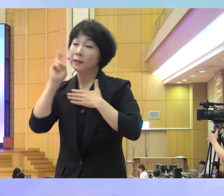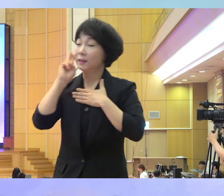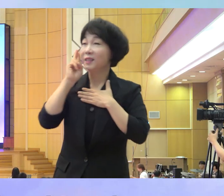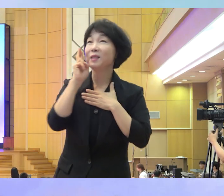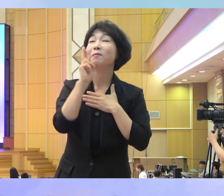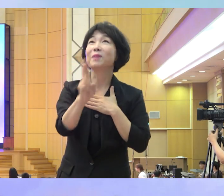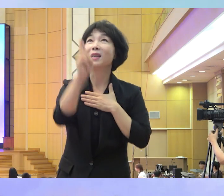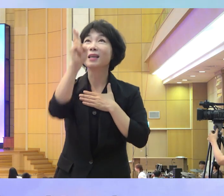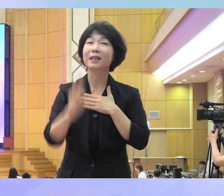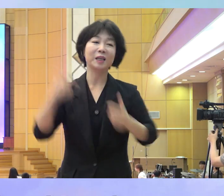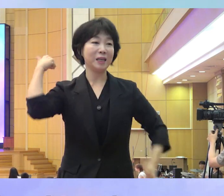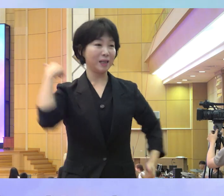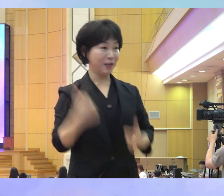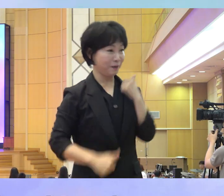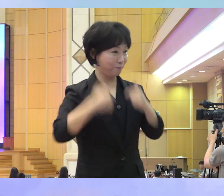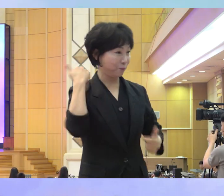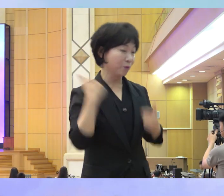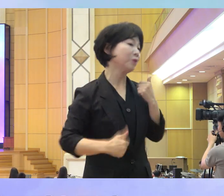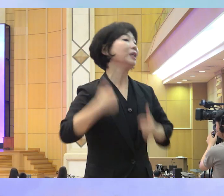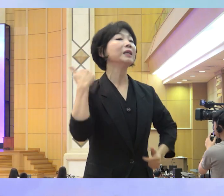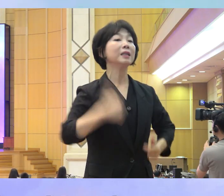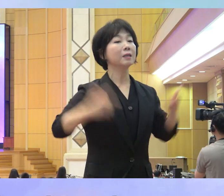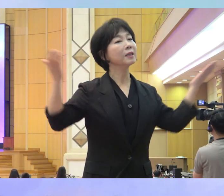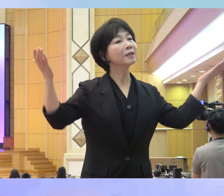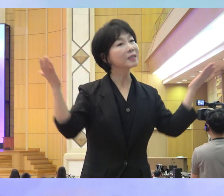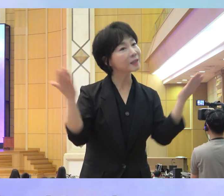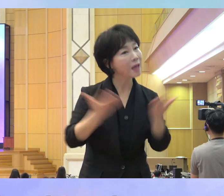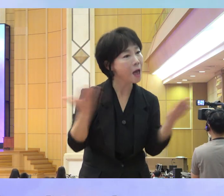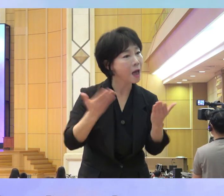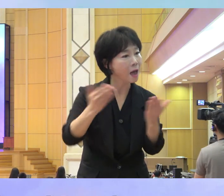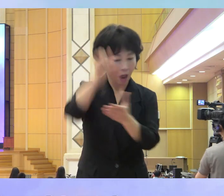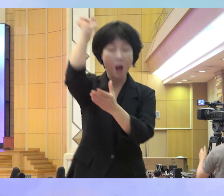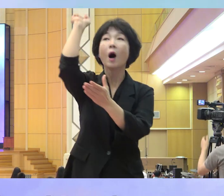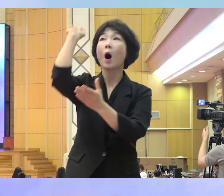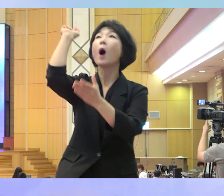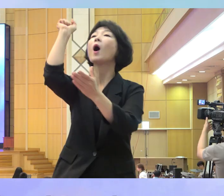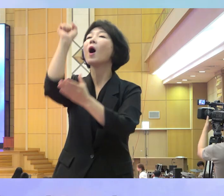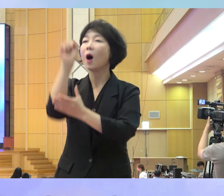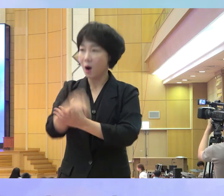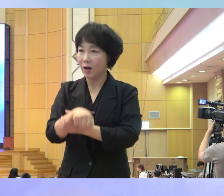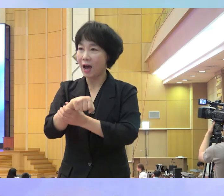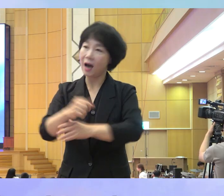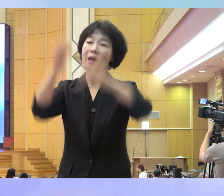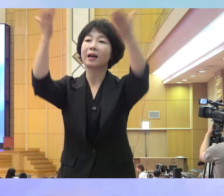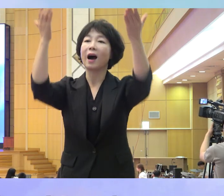의지함이 심히 기쁜 일일세.